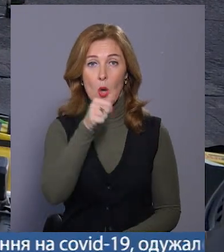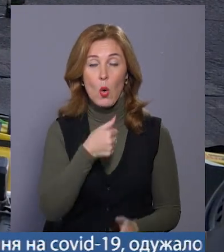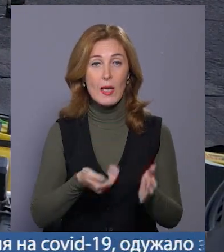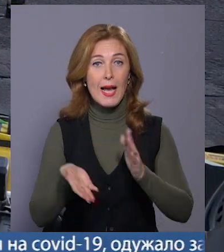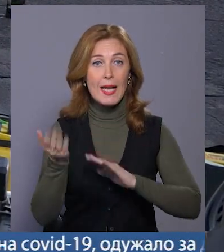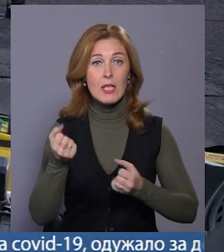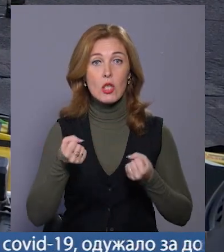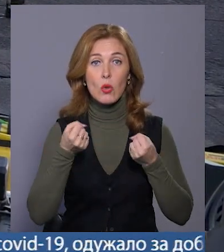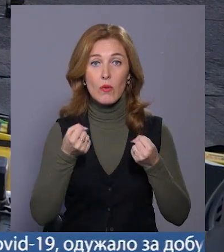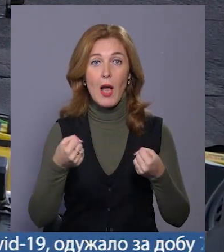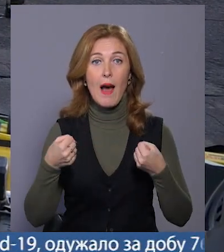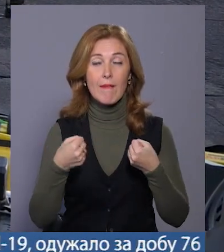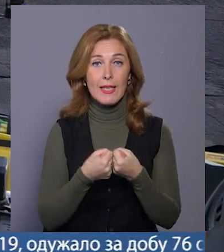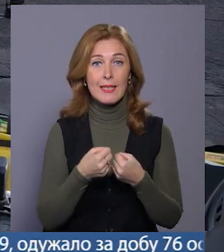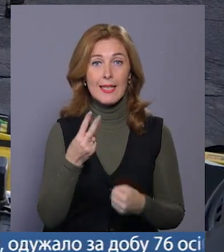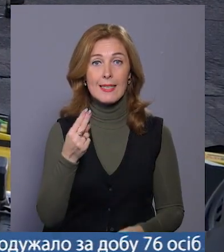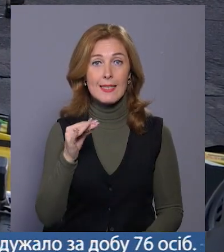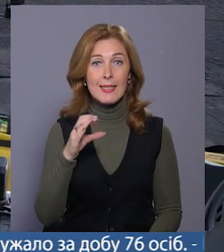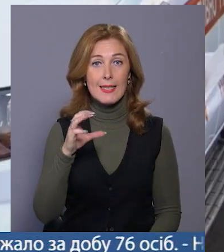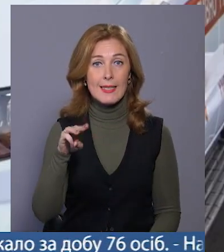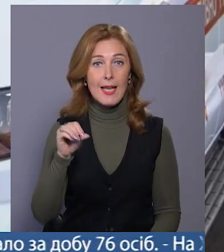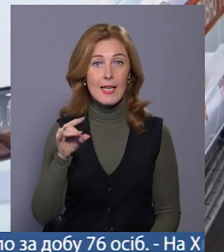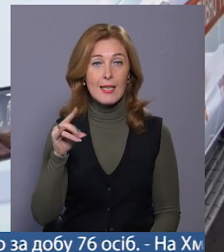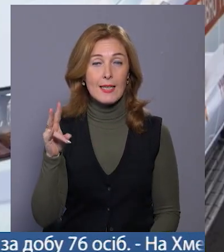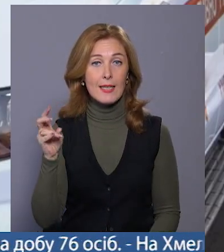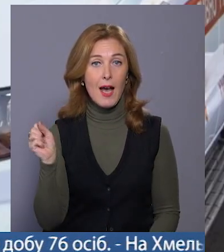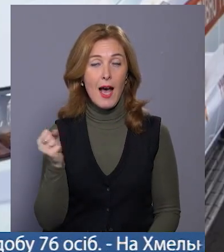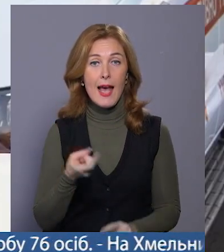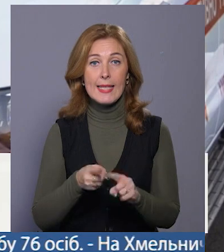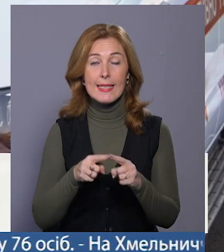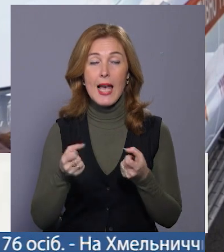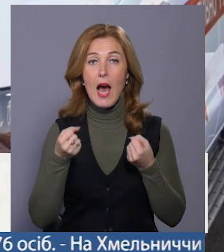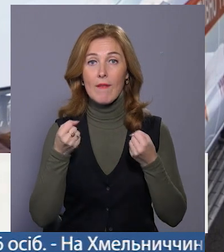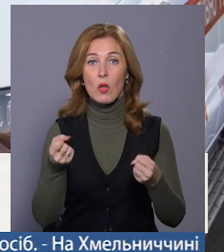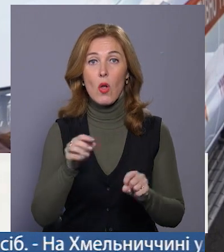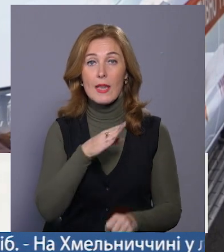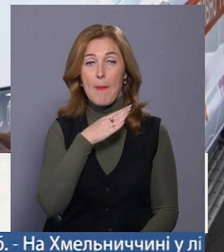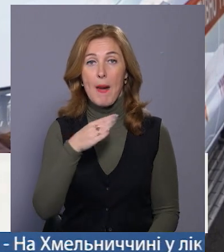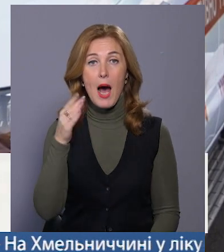керував аварійною цистерною. Цей автомобіль набагато швидший,